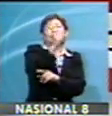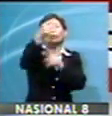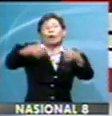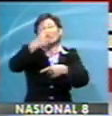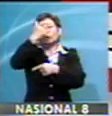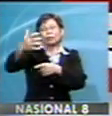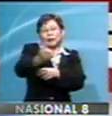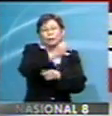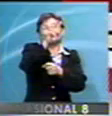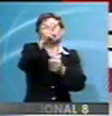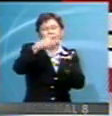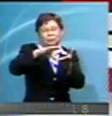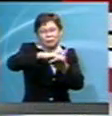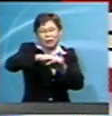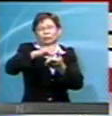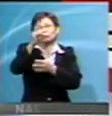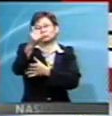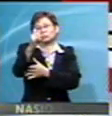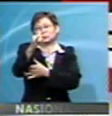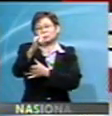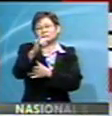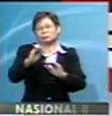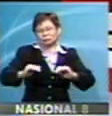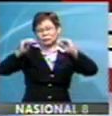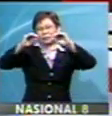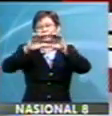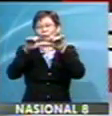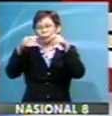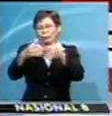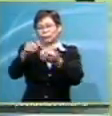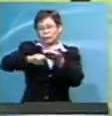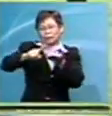mengumpul dua KAD kuning pada perlawanan peringkat kumpulan Minggu